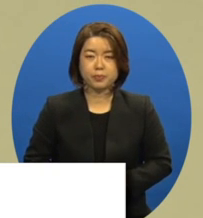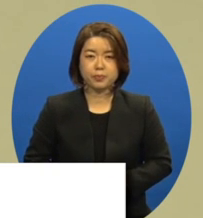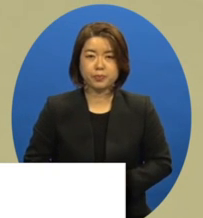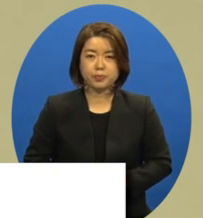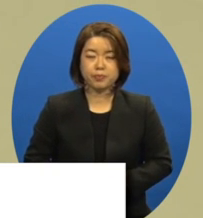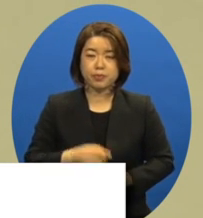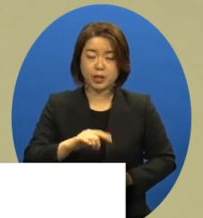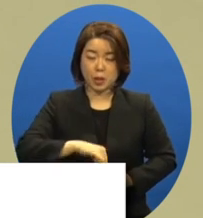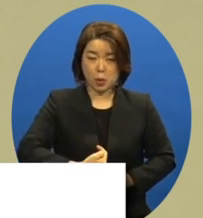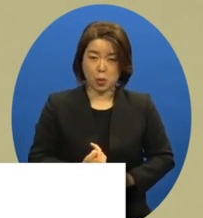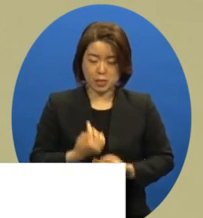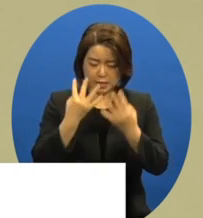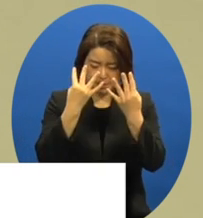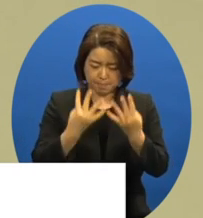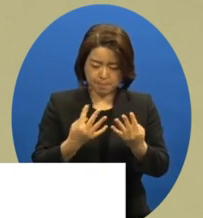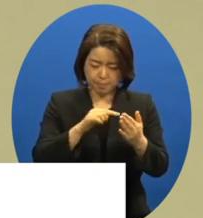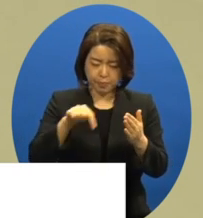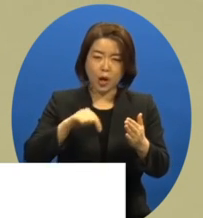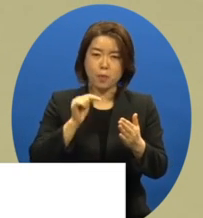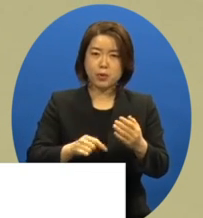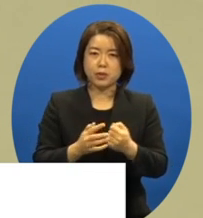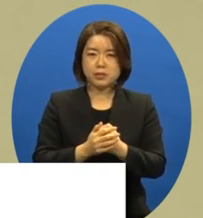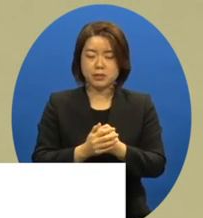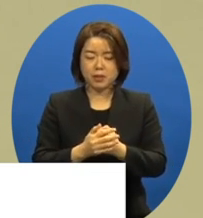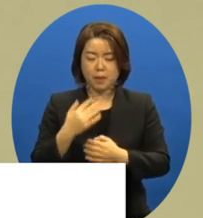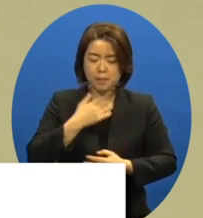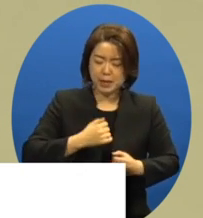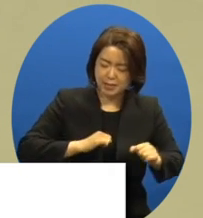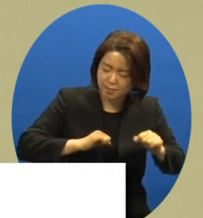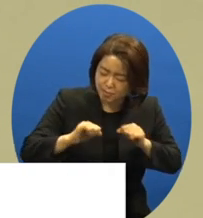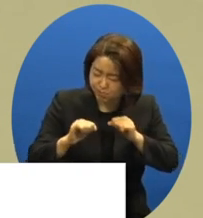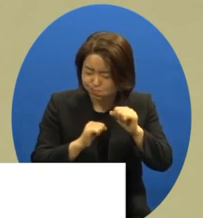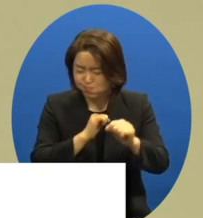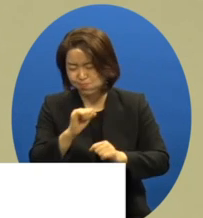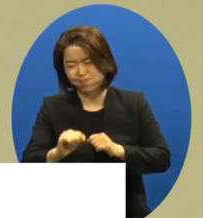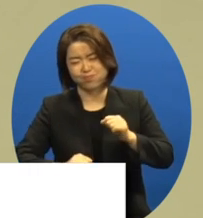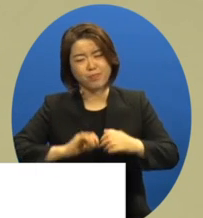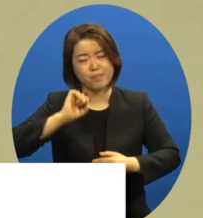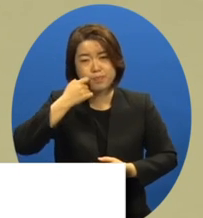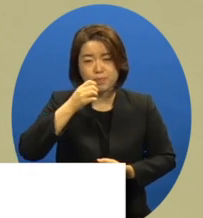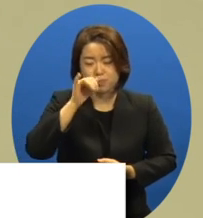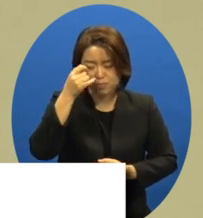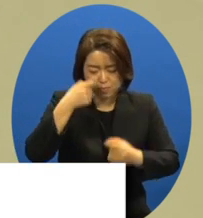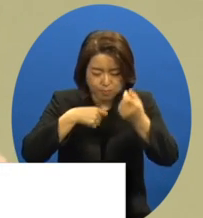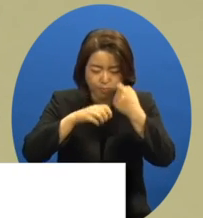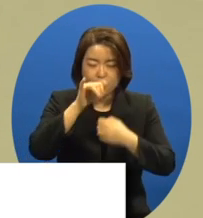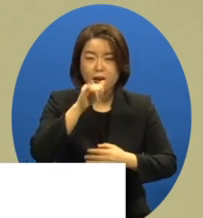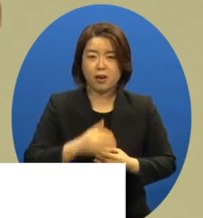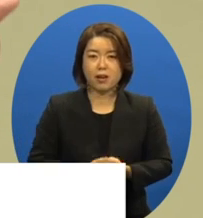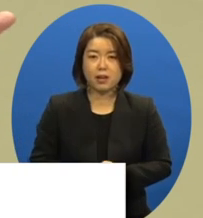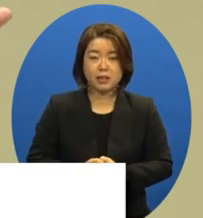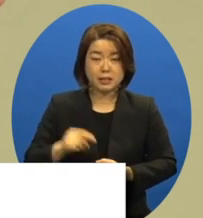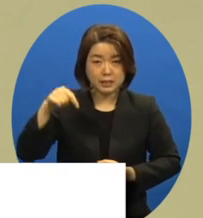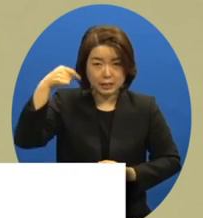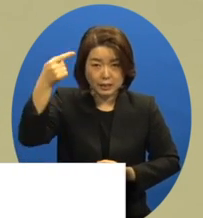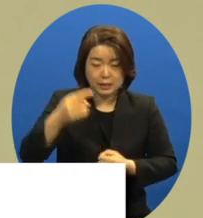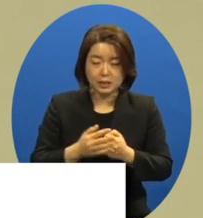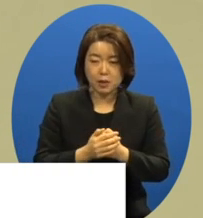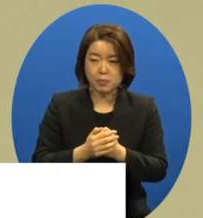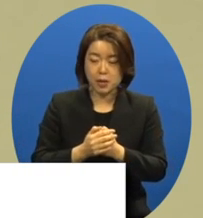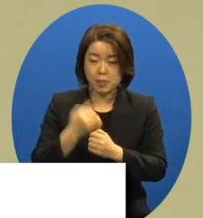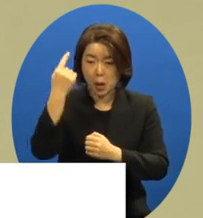그 혼자 있는 감옥에서 몸부림을 쳤다는 겁니다. 그 다음 날 면회를 하고